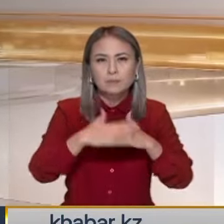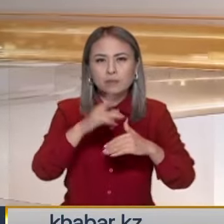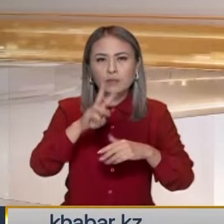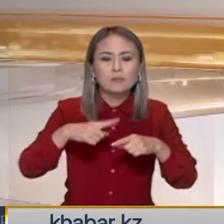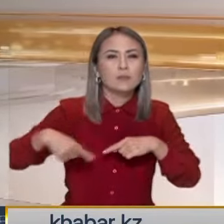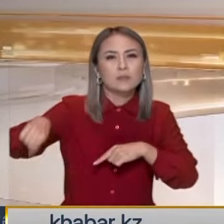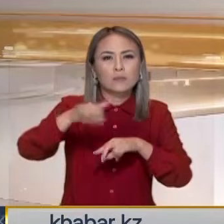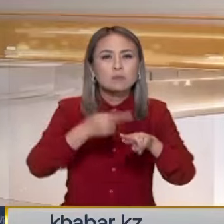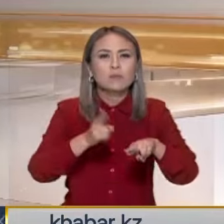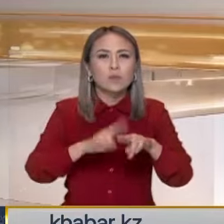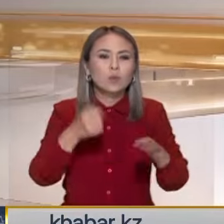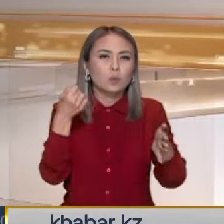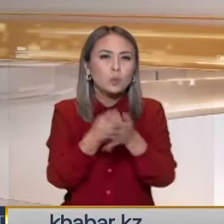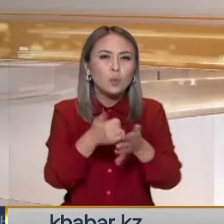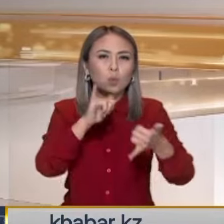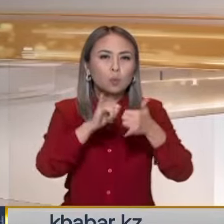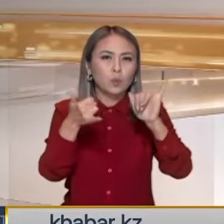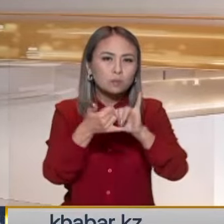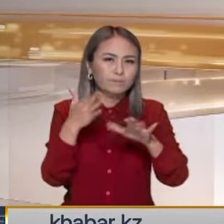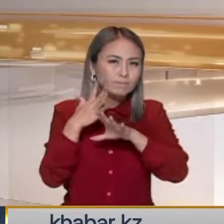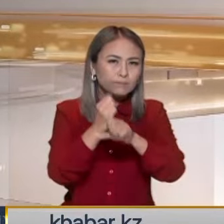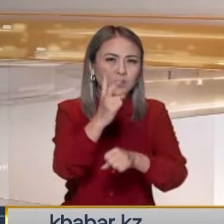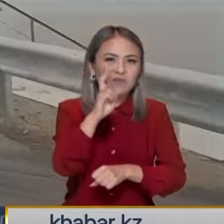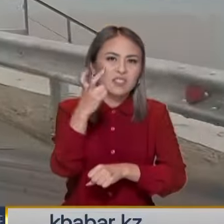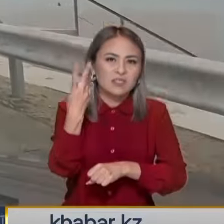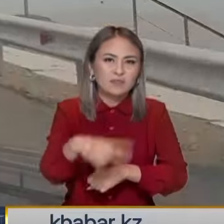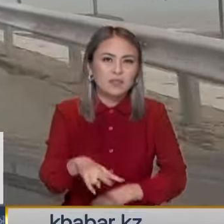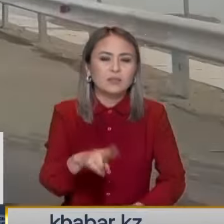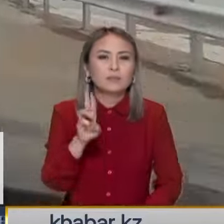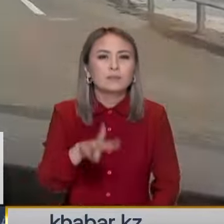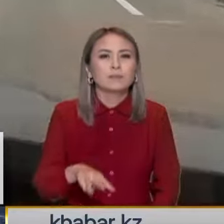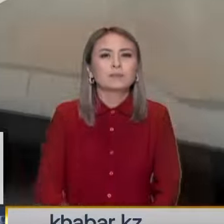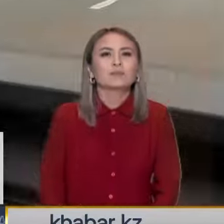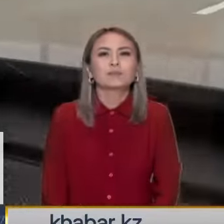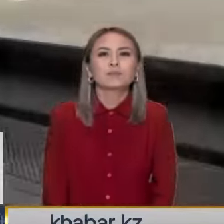Бұқтырмадағы көпір арқылы Өскеменге дейінгі аралық 220 шақырым болады.